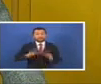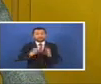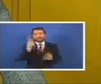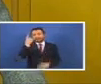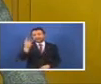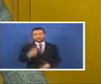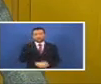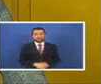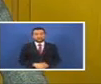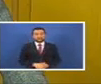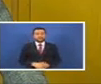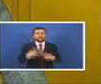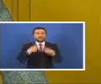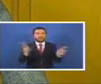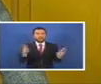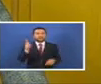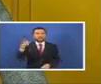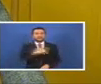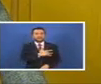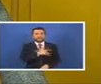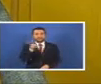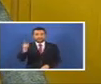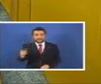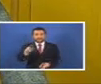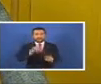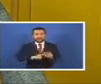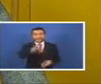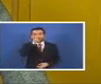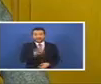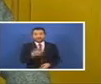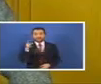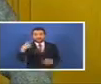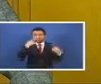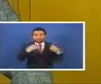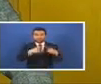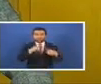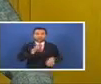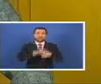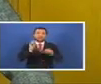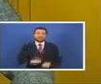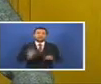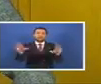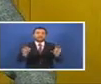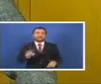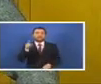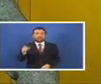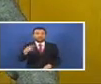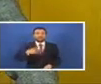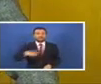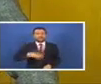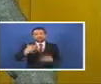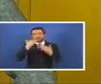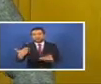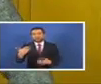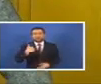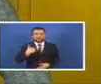tektir. Bağımsız vicdanınıza ve adalete uygun davranın yeter. Bunu sizden talep